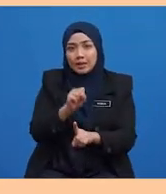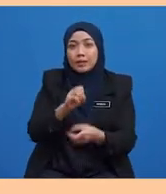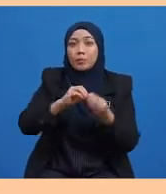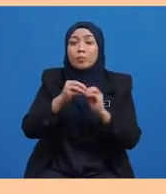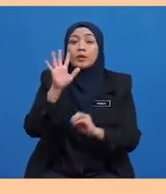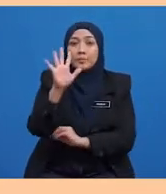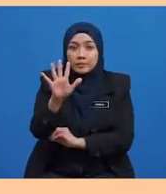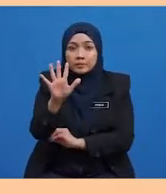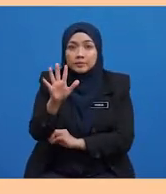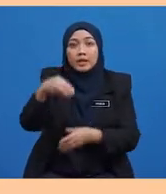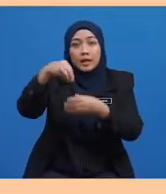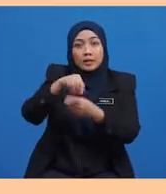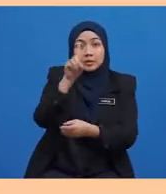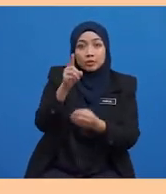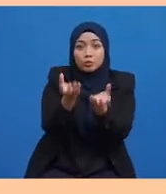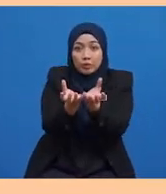kacang hijau.